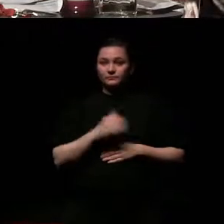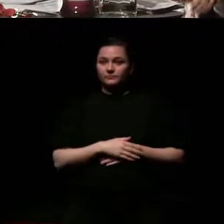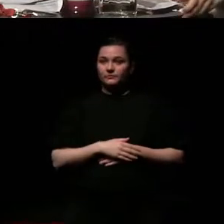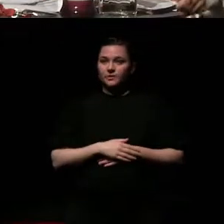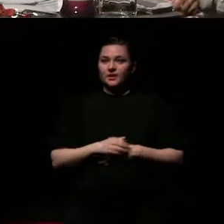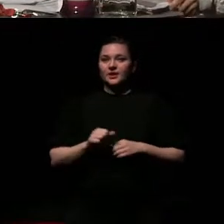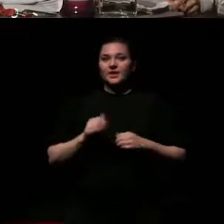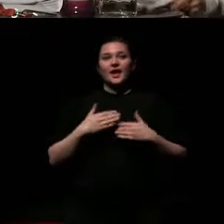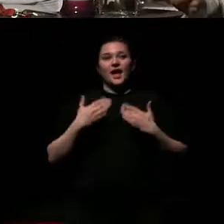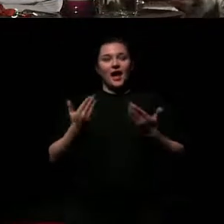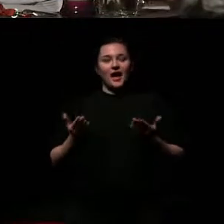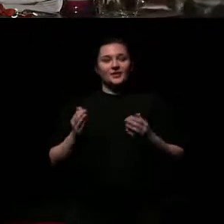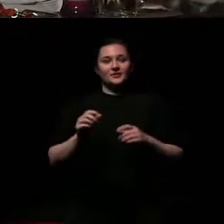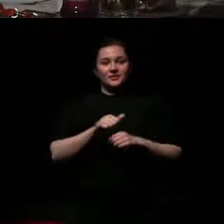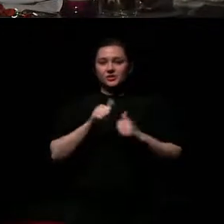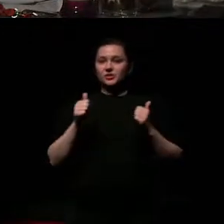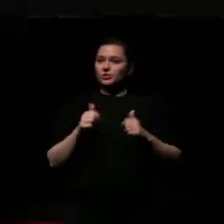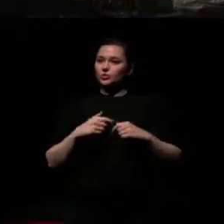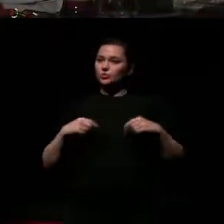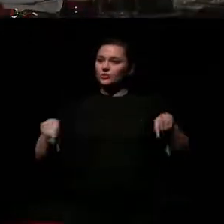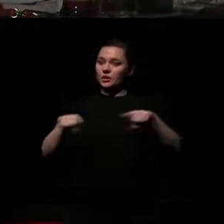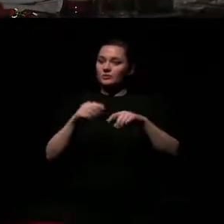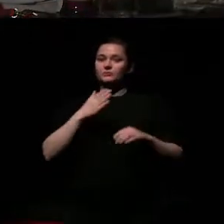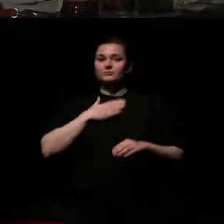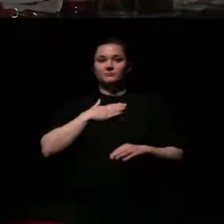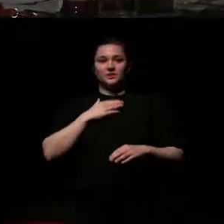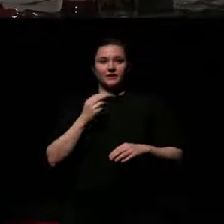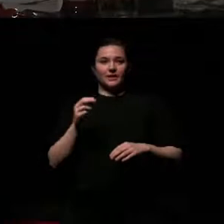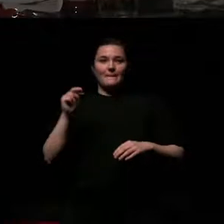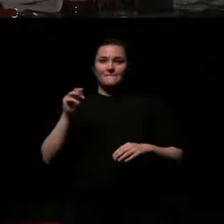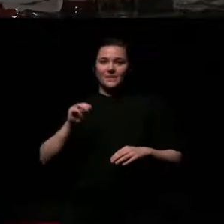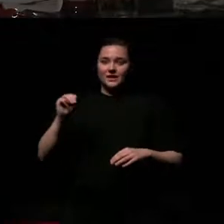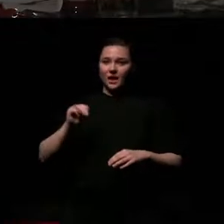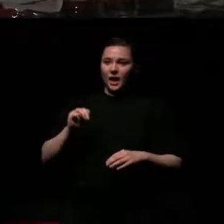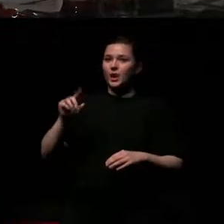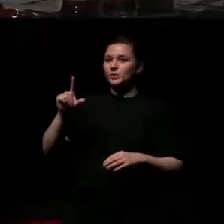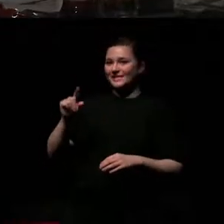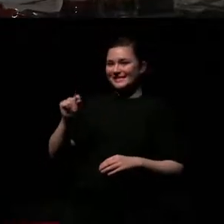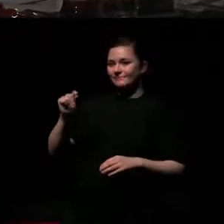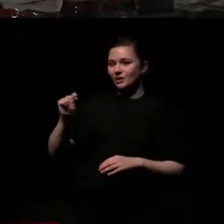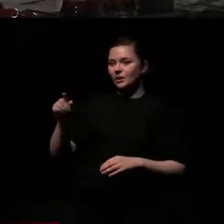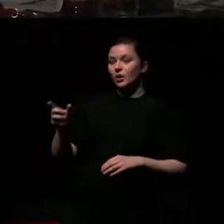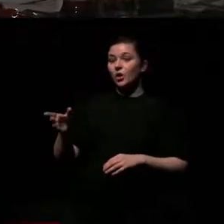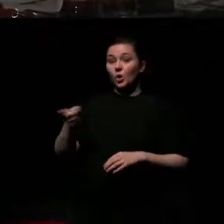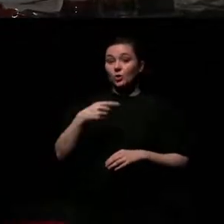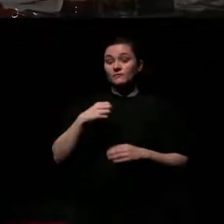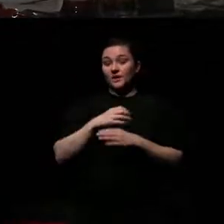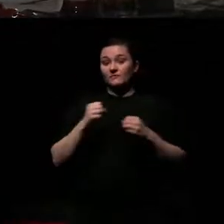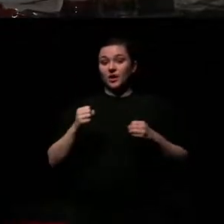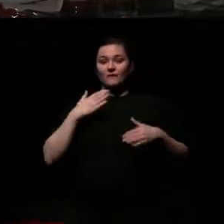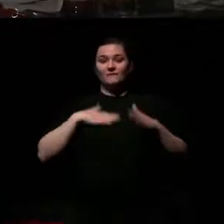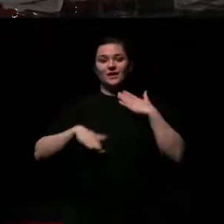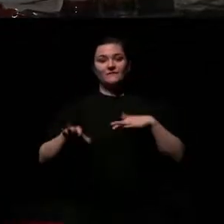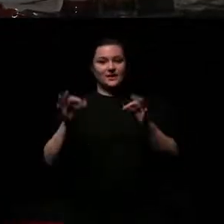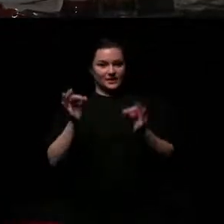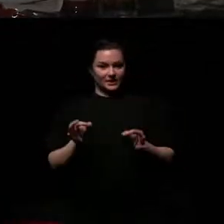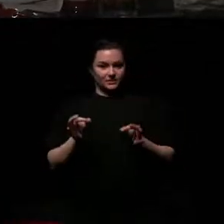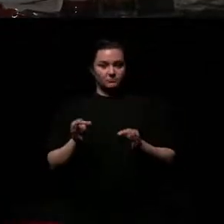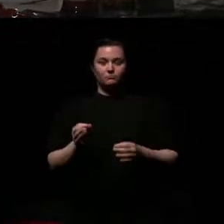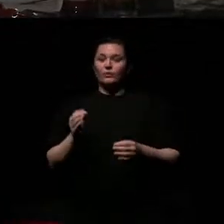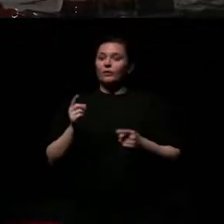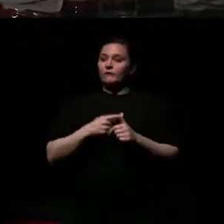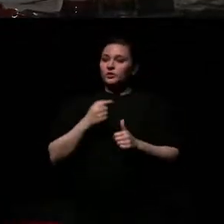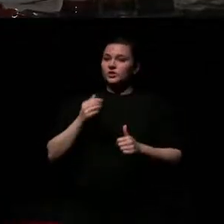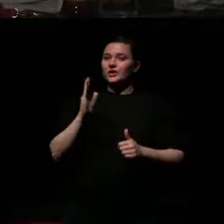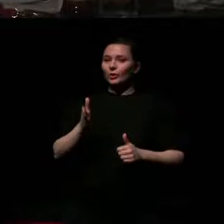Ære Storsal, mitt navn Mikael. Og jeg Simen. Og vi kommer fra Velferdstinget. Først og fremst, gratulerer med dagen. Vi gleder